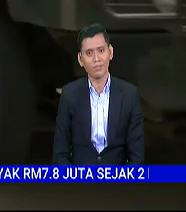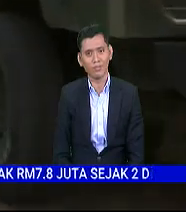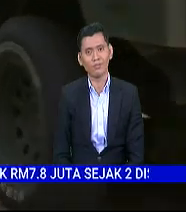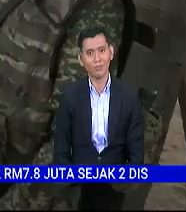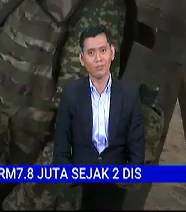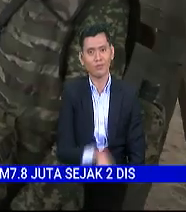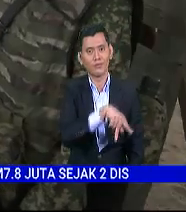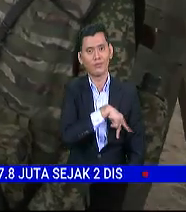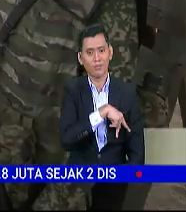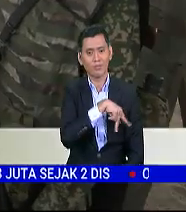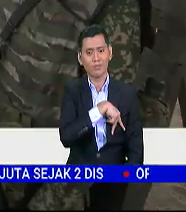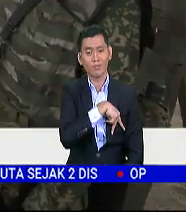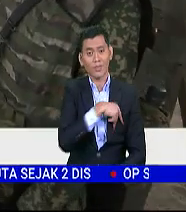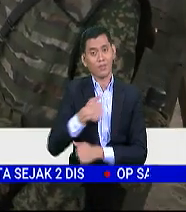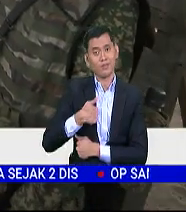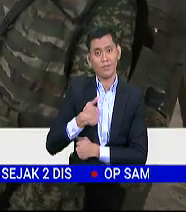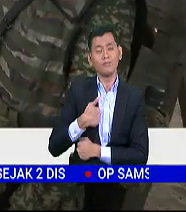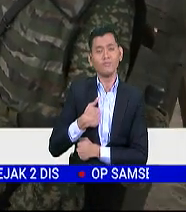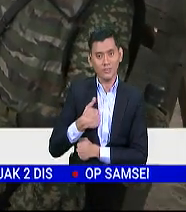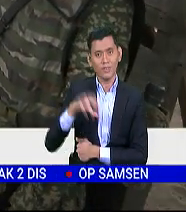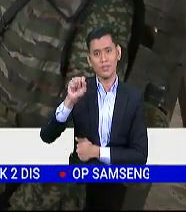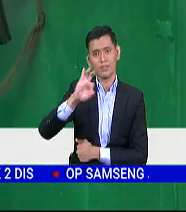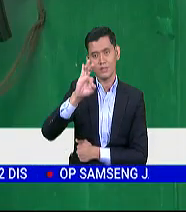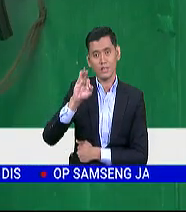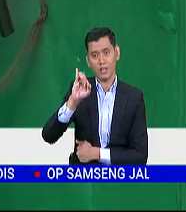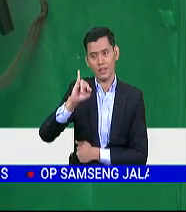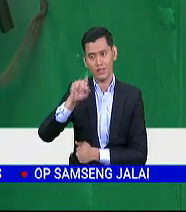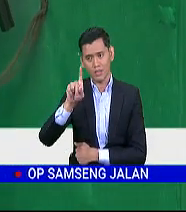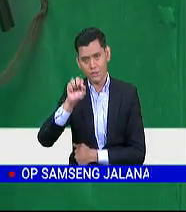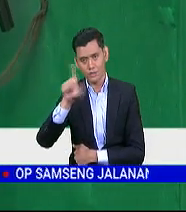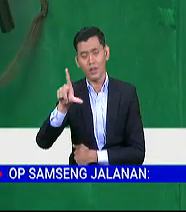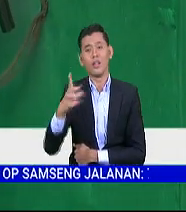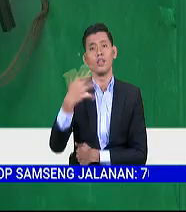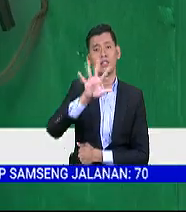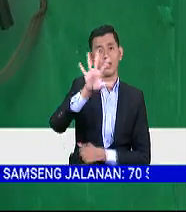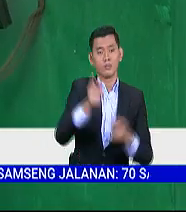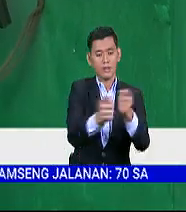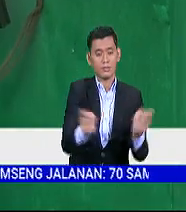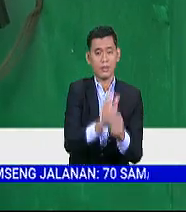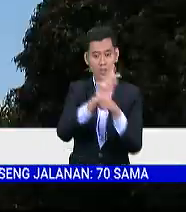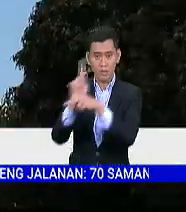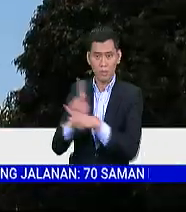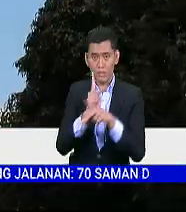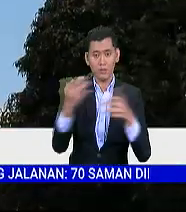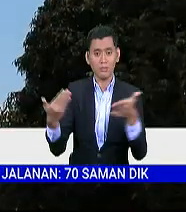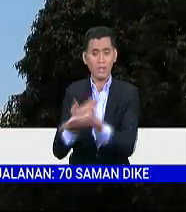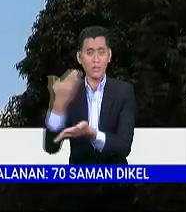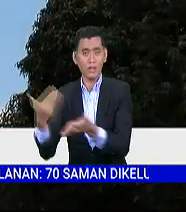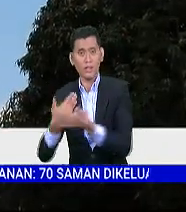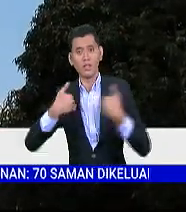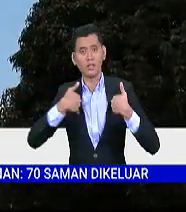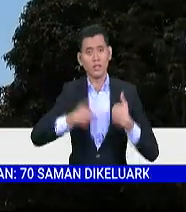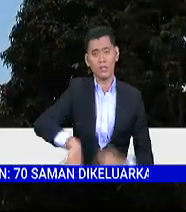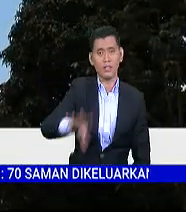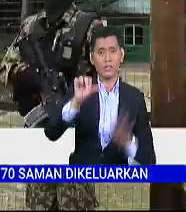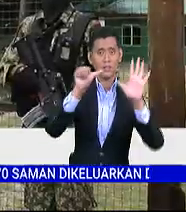Menurut Panglima 5 Brigade, Brigadier General Saiful Bahari Zainul, 5 pos kawalan baharu ini merupakan tambahan kepada 6 pos